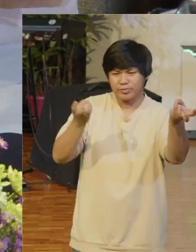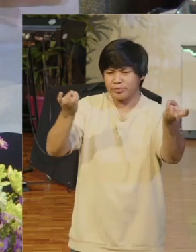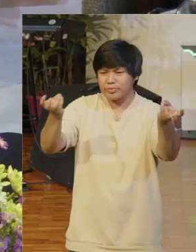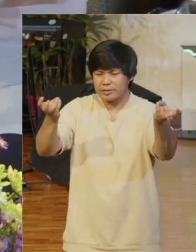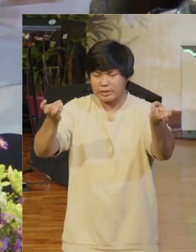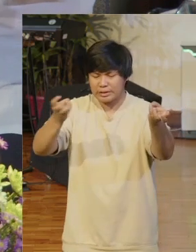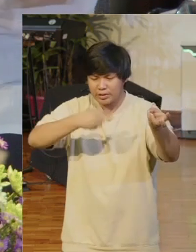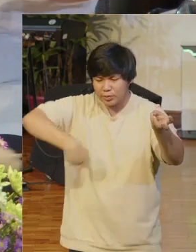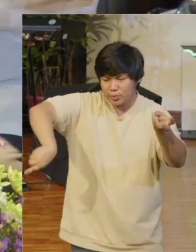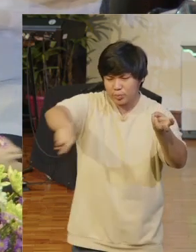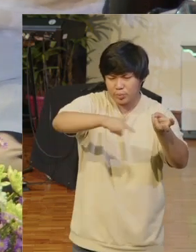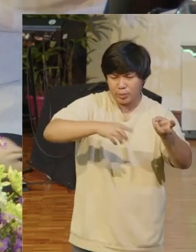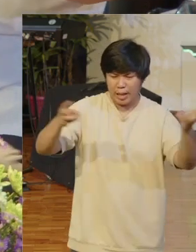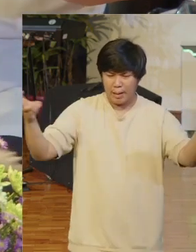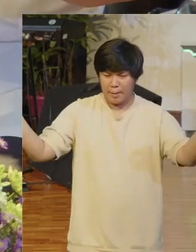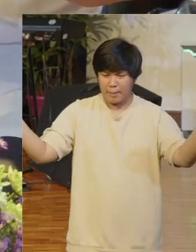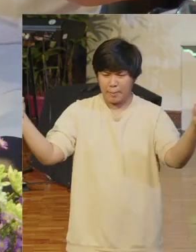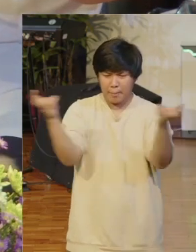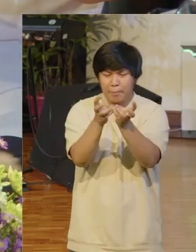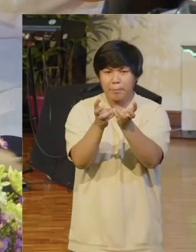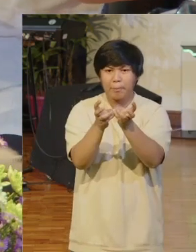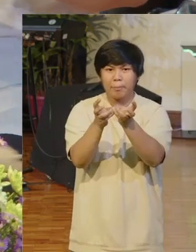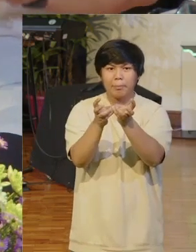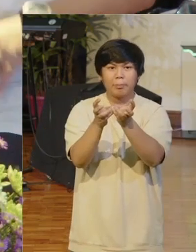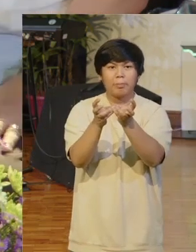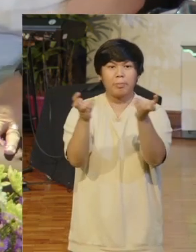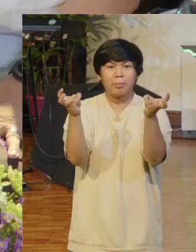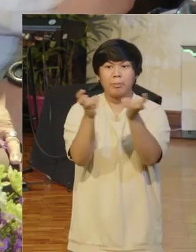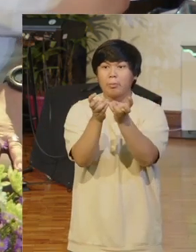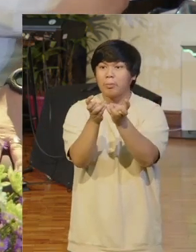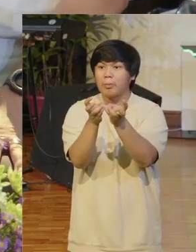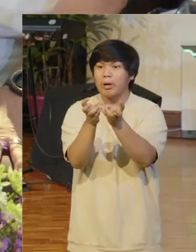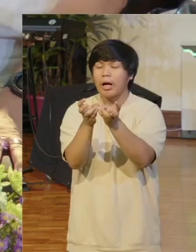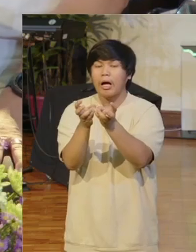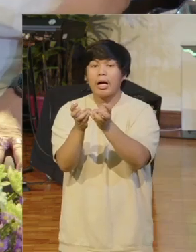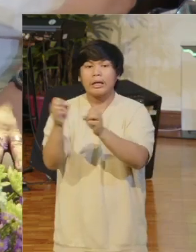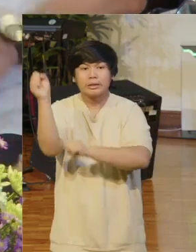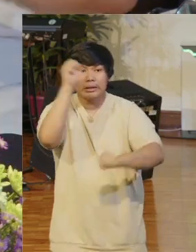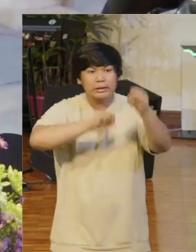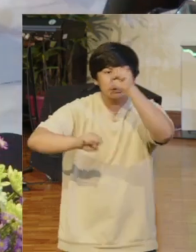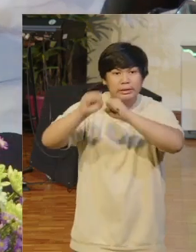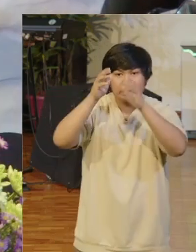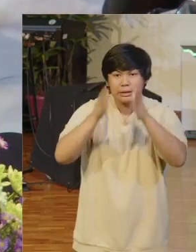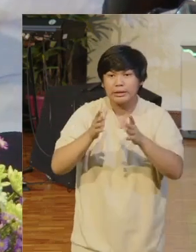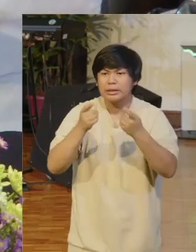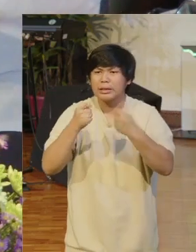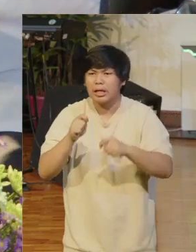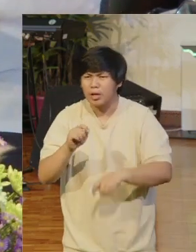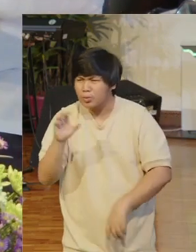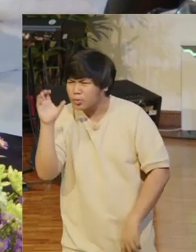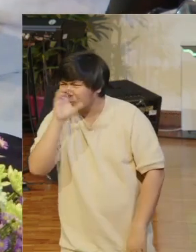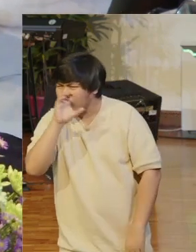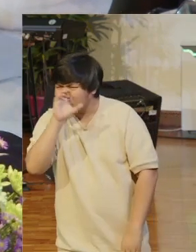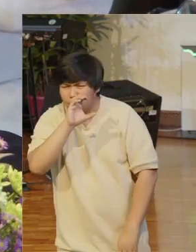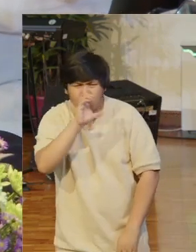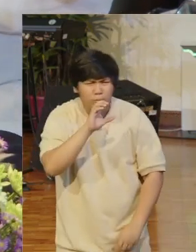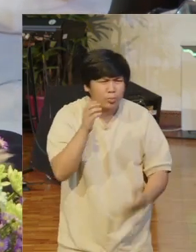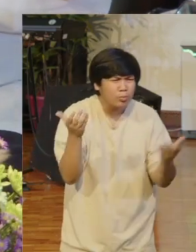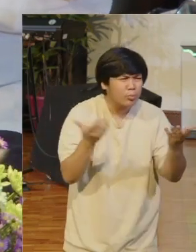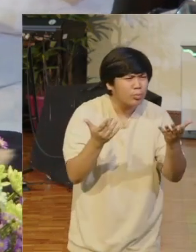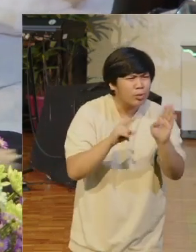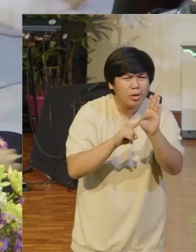na-spend. Ang objective lang nila ay nais nilang magpunta o bumalik doon sa umpisa ng